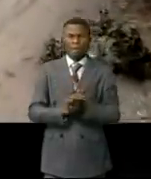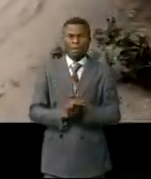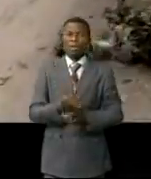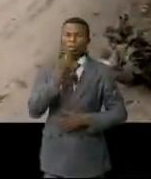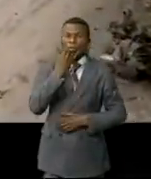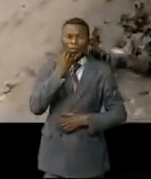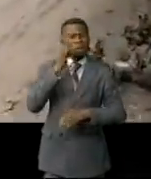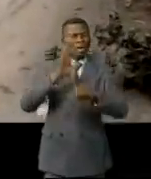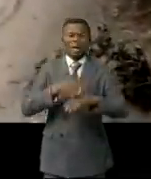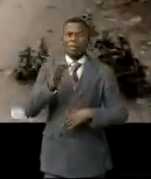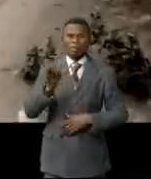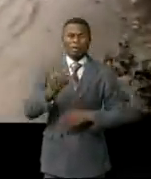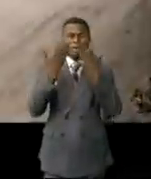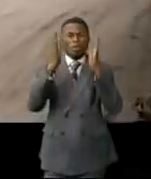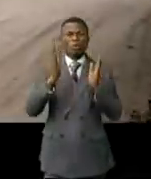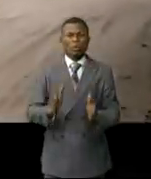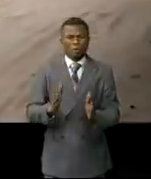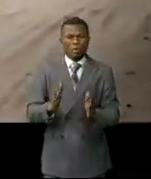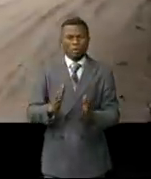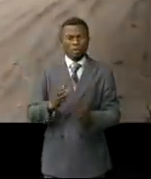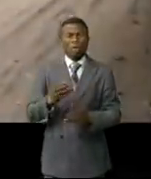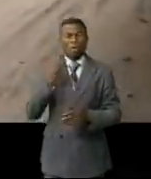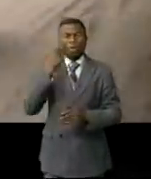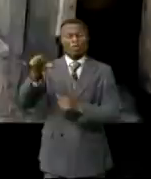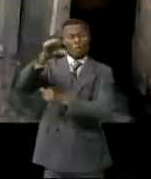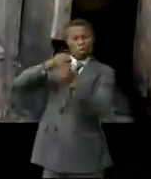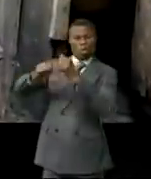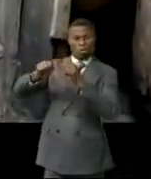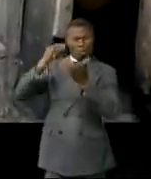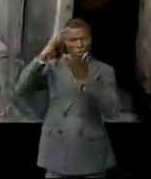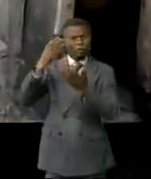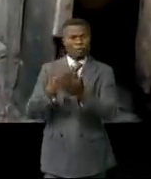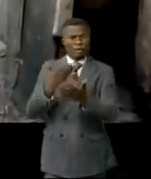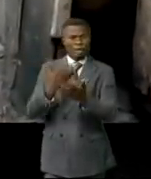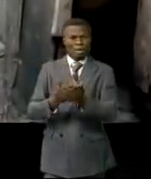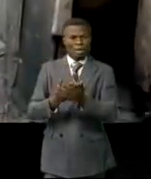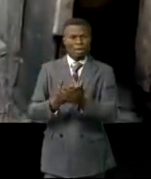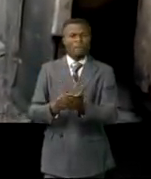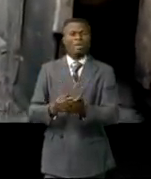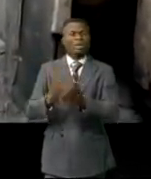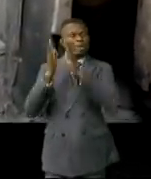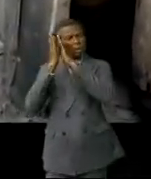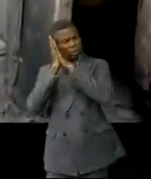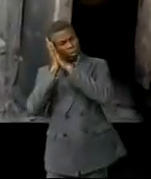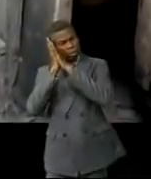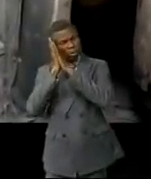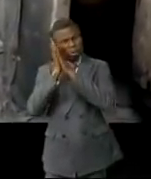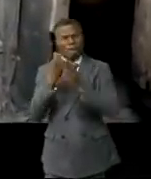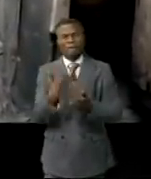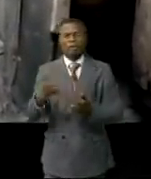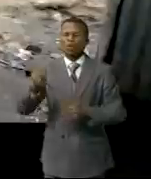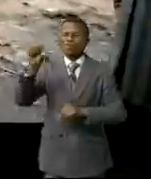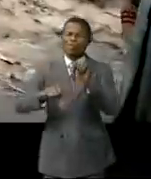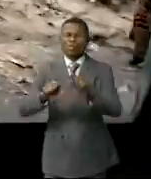d'être occupés, les étudiants ont trouvé dans l'environnement immédiat de ces alma mater des abris de